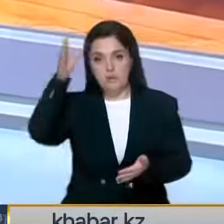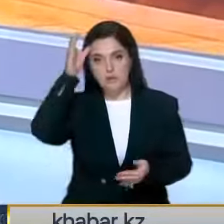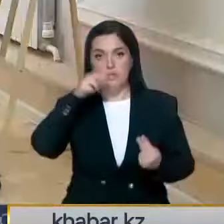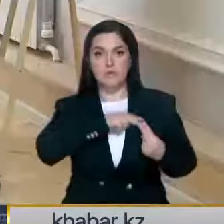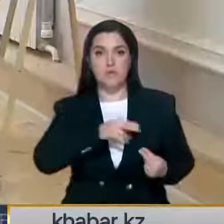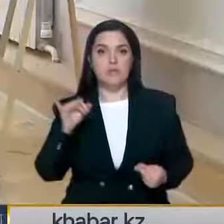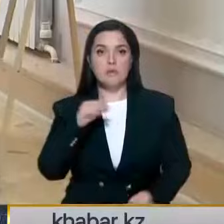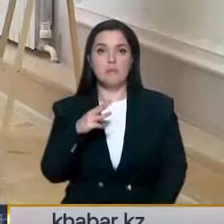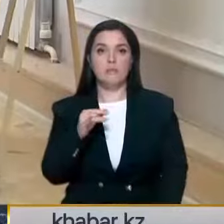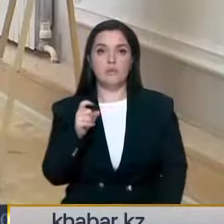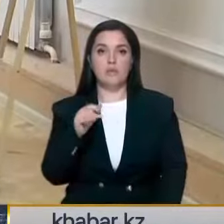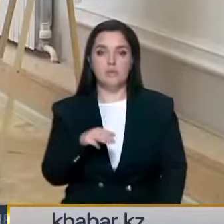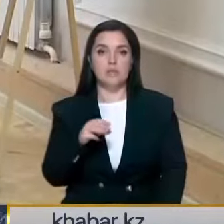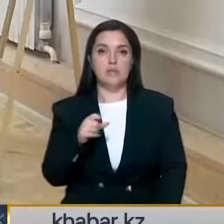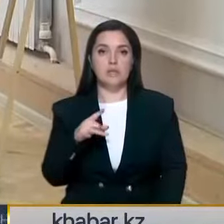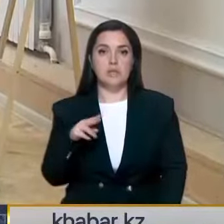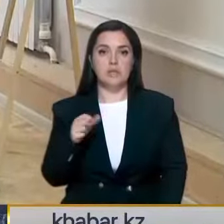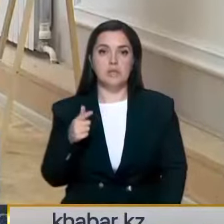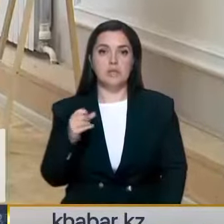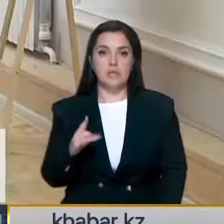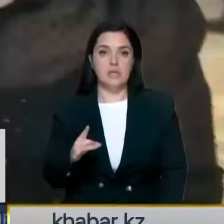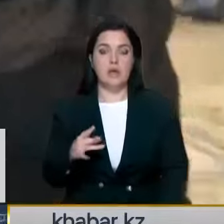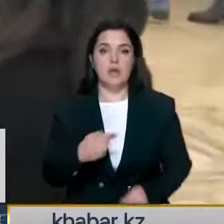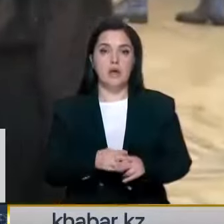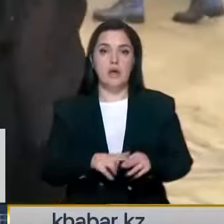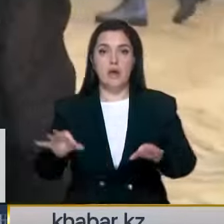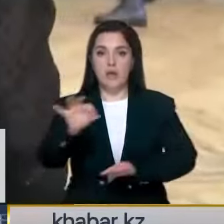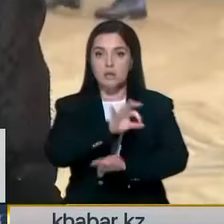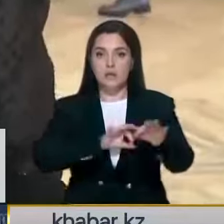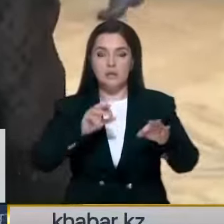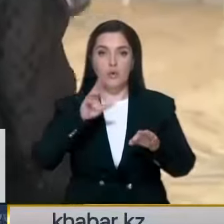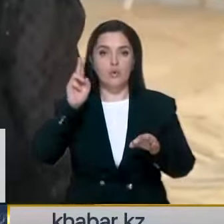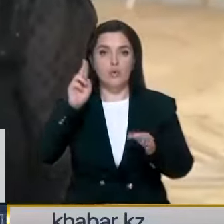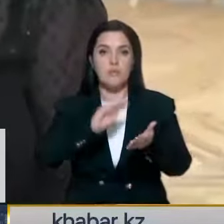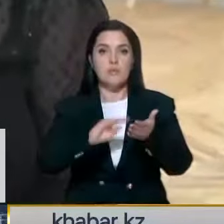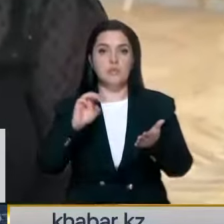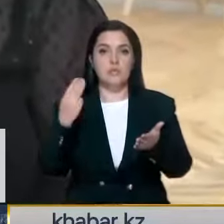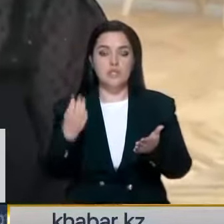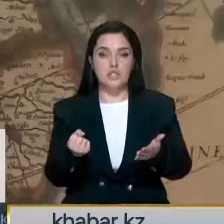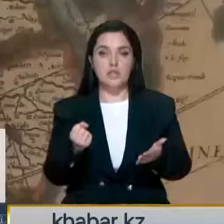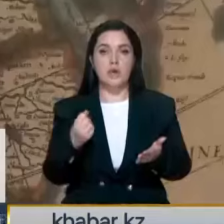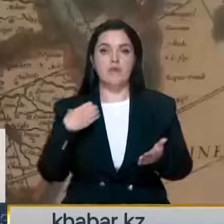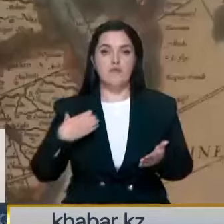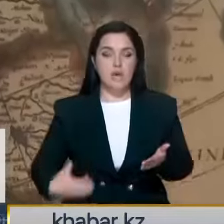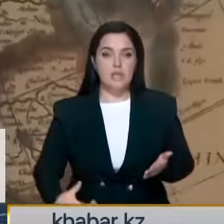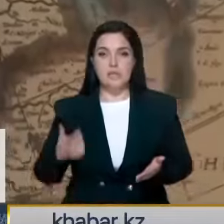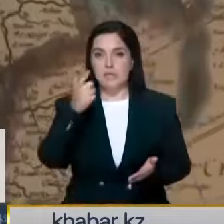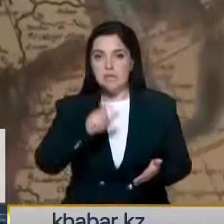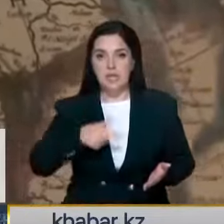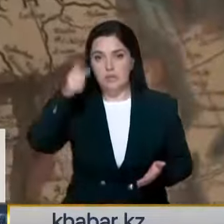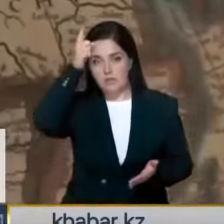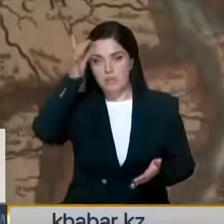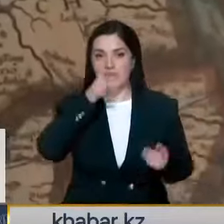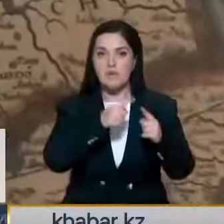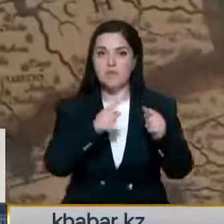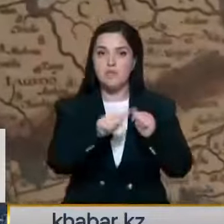вошли научные труды историка Мухита Ардагера Садыкназарова. Атласы созданы картографами Америки, Бельгии, Франции, Италии,